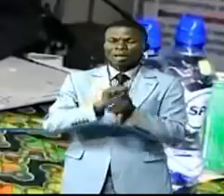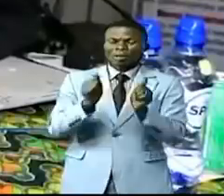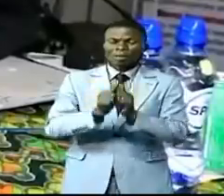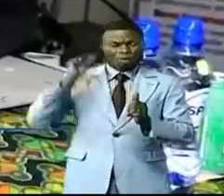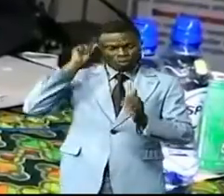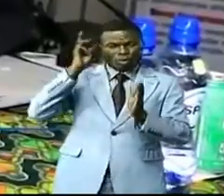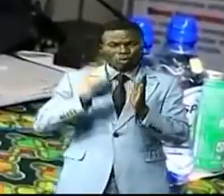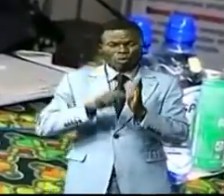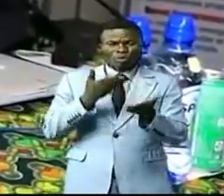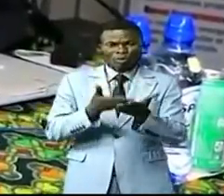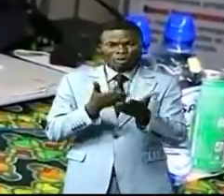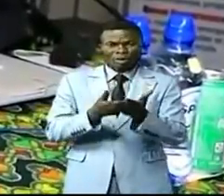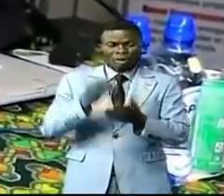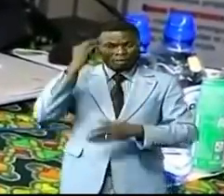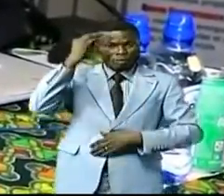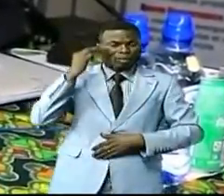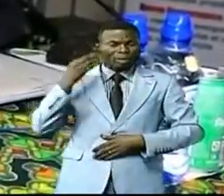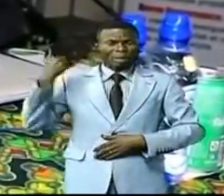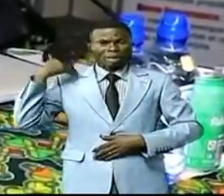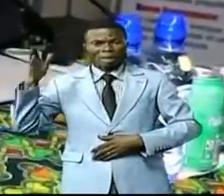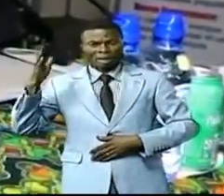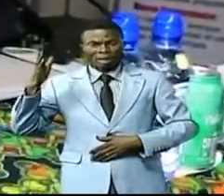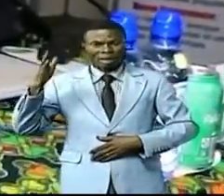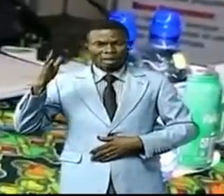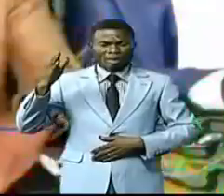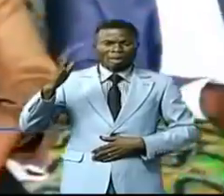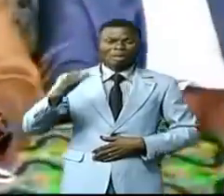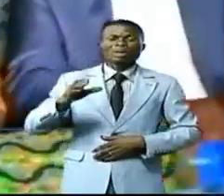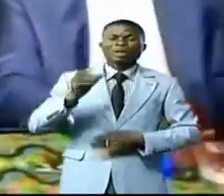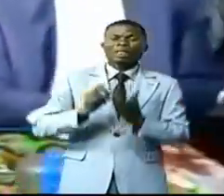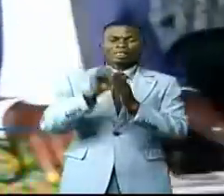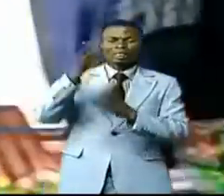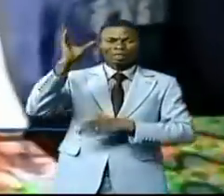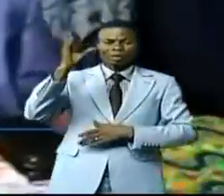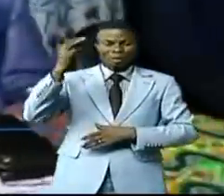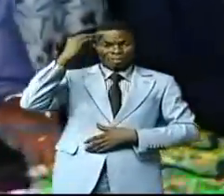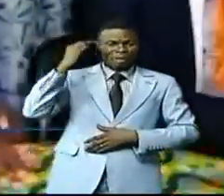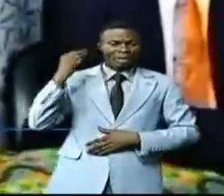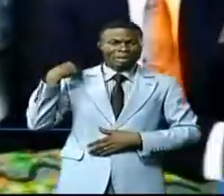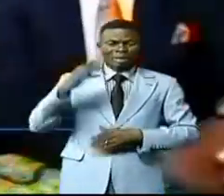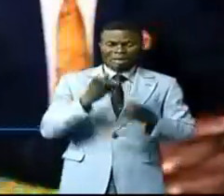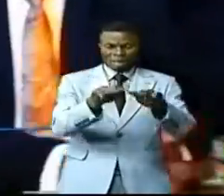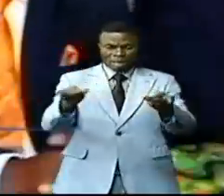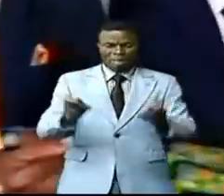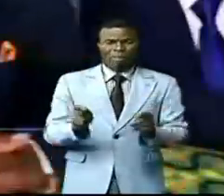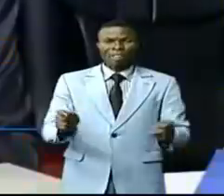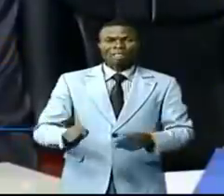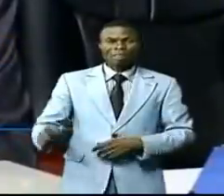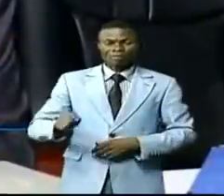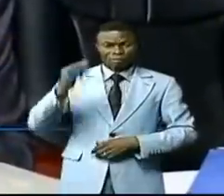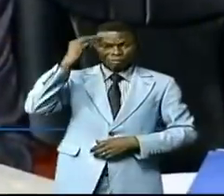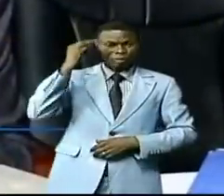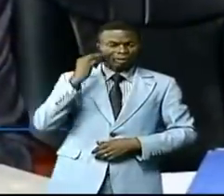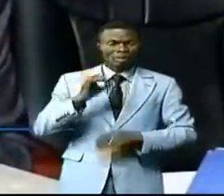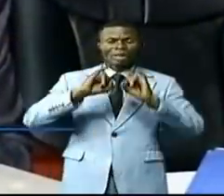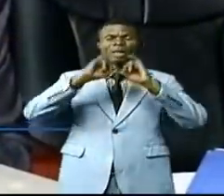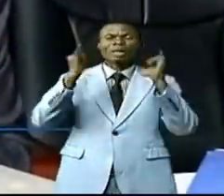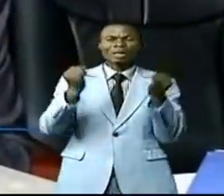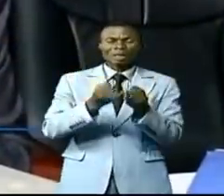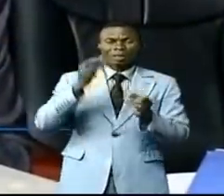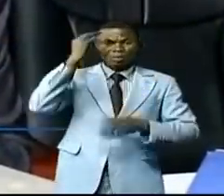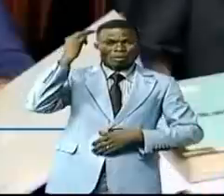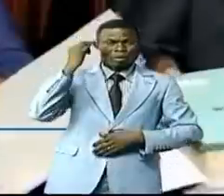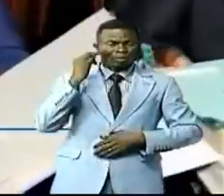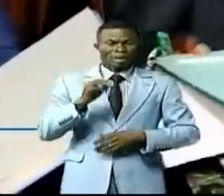gouvernement, dont le ministre d'État du Développement Rural, le ministre d'État de l'Aménagement du Territoire, le ministre de l'Industrie, le ministre